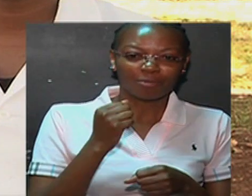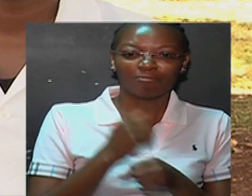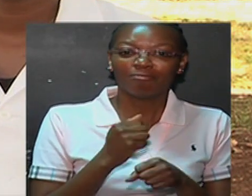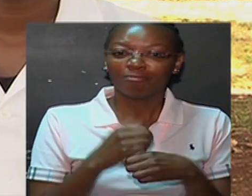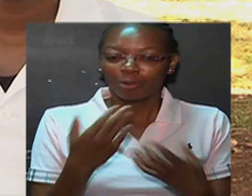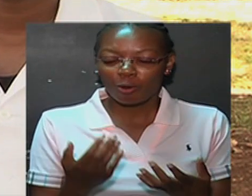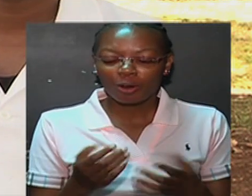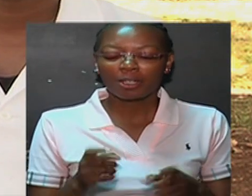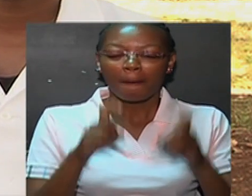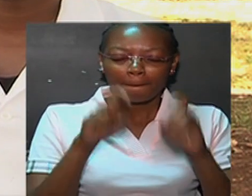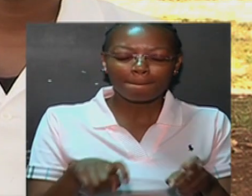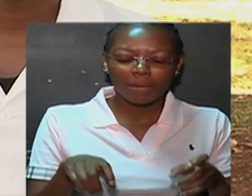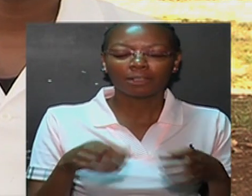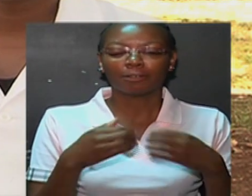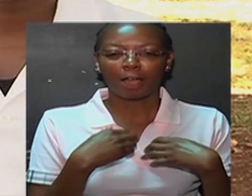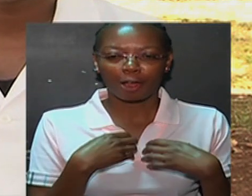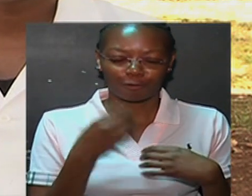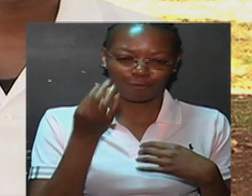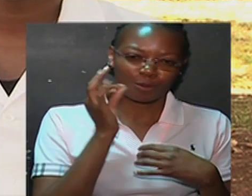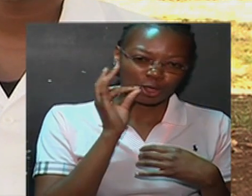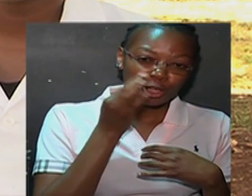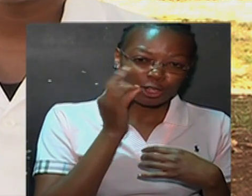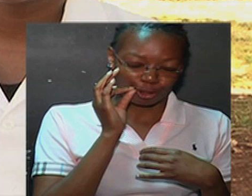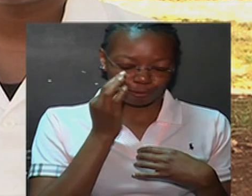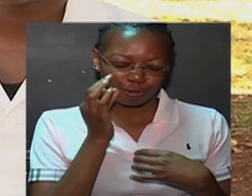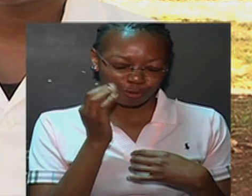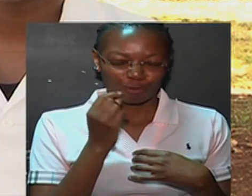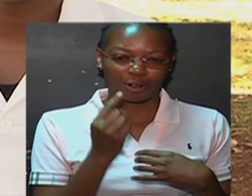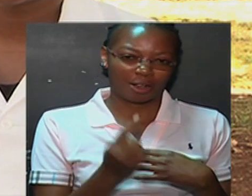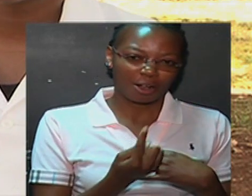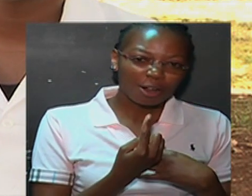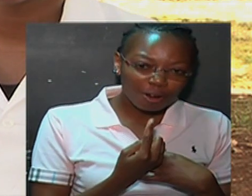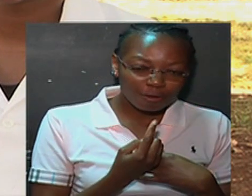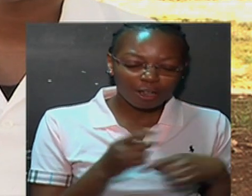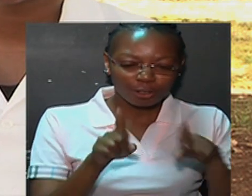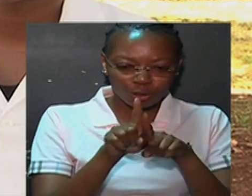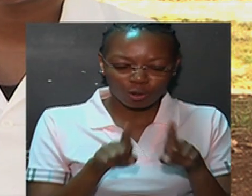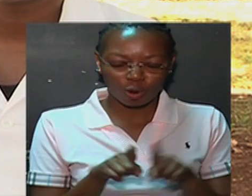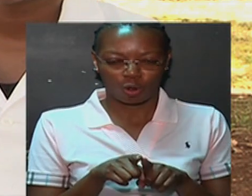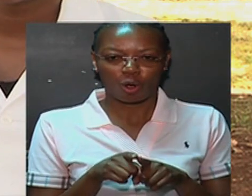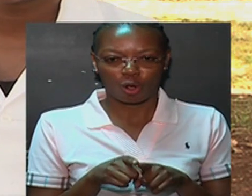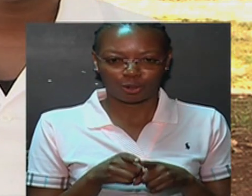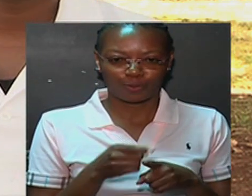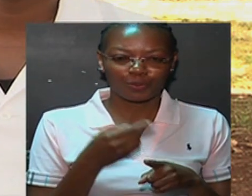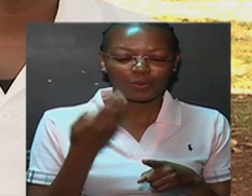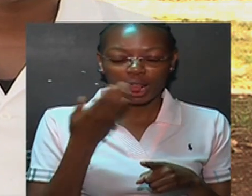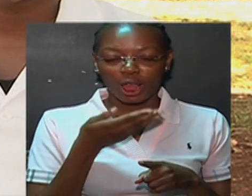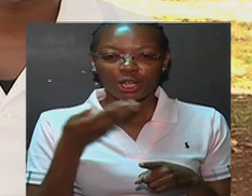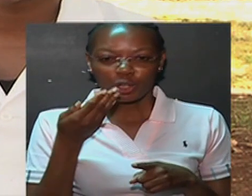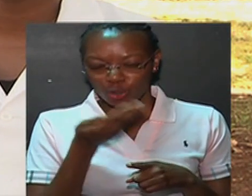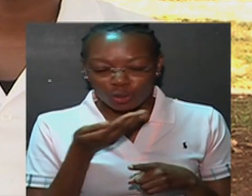And then after kuosha, tunakatakata lile, tunapili ile tunda, tunakatakata,